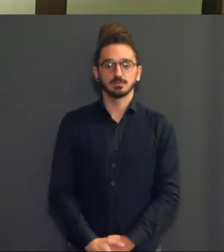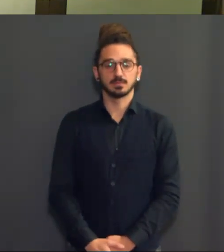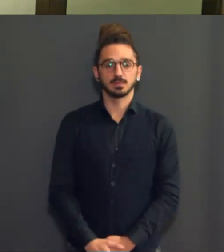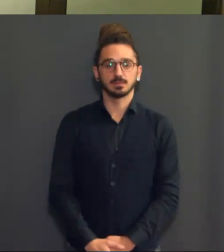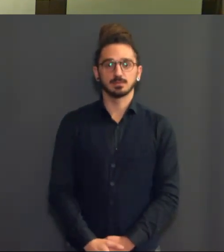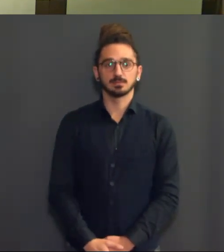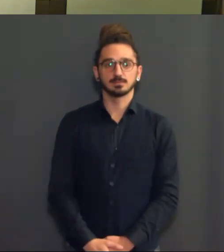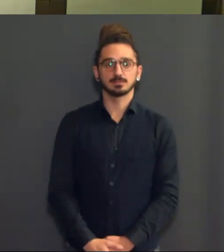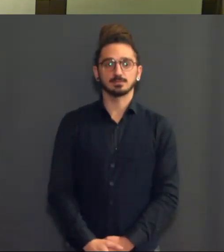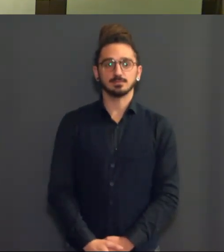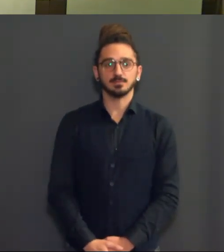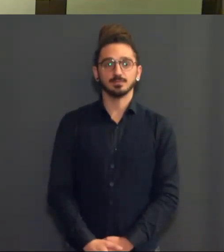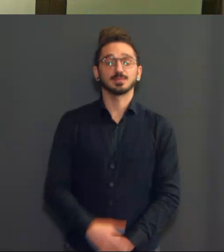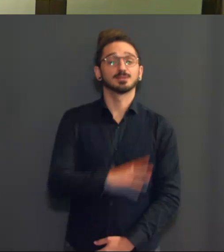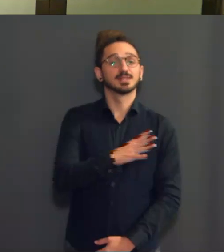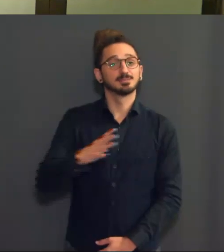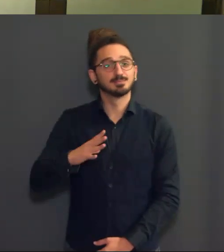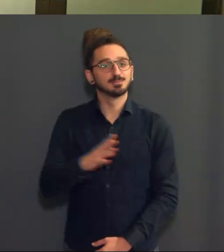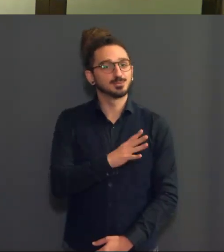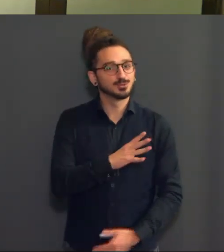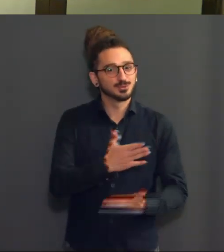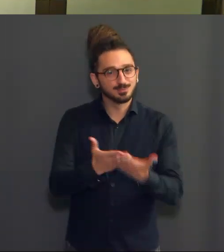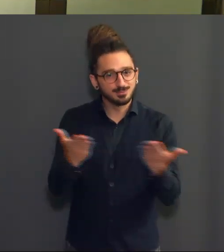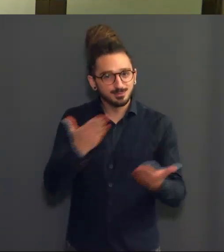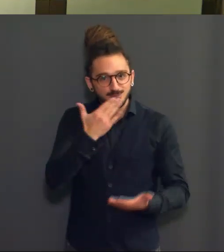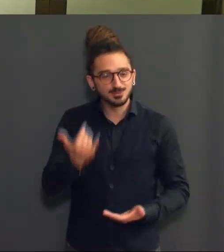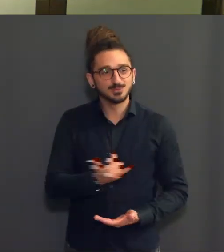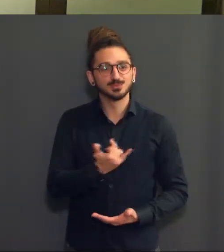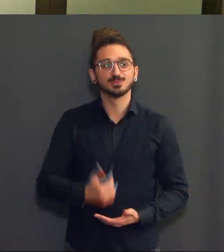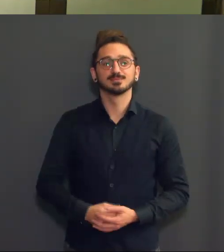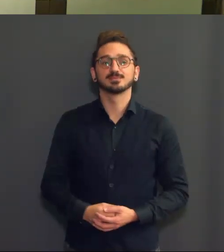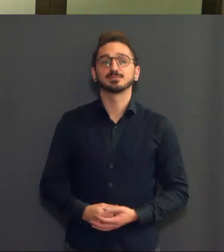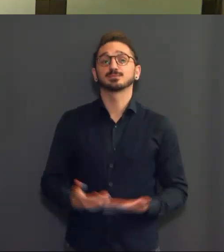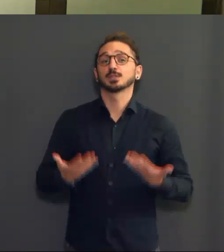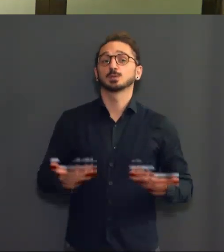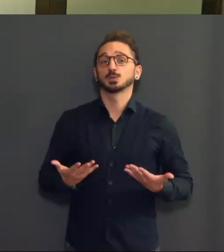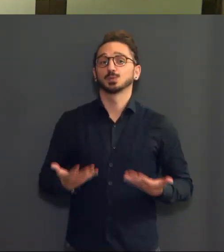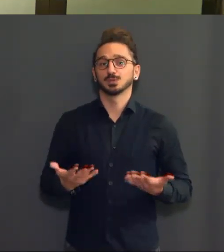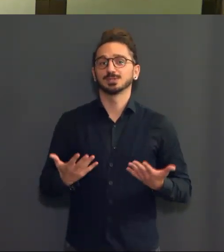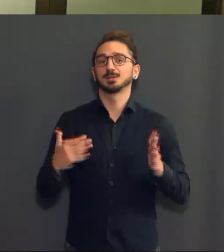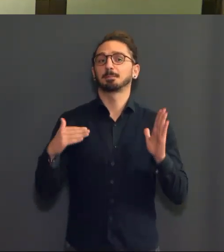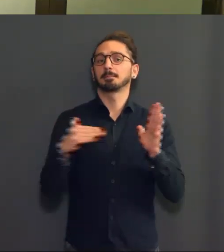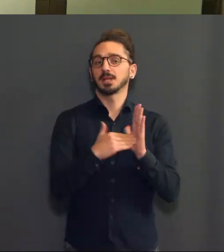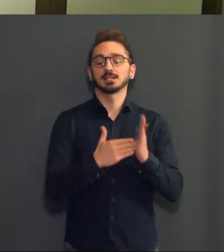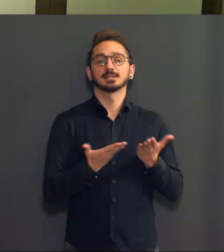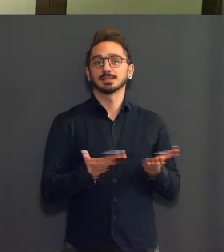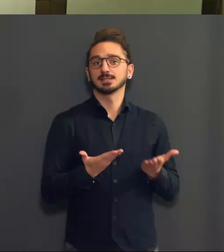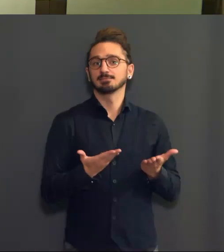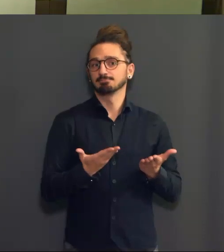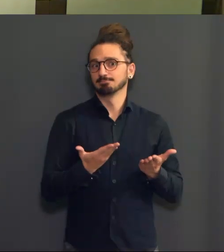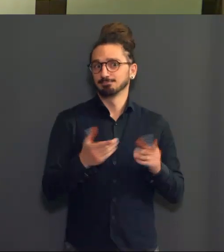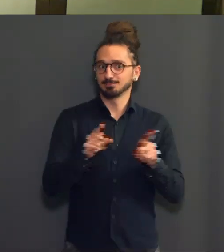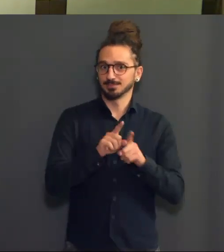Mesdames et messieurs, bonjour. Ce mardi, nous avons gravi un nouvel échelon dans la campagne de